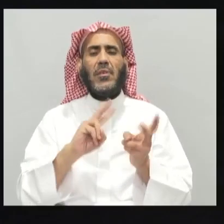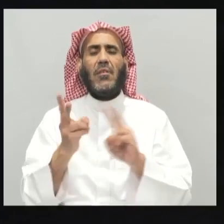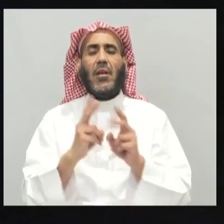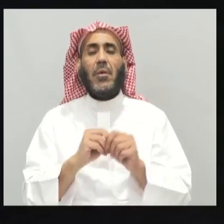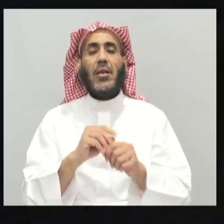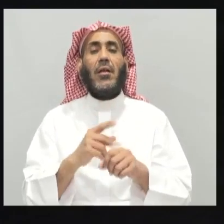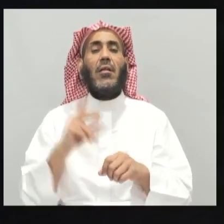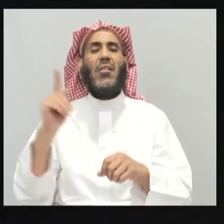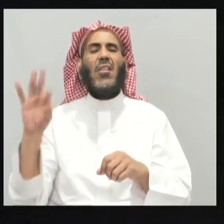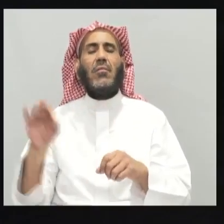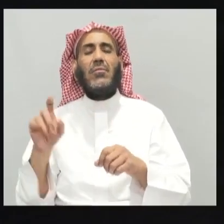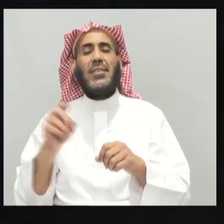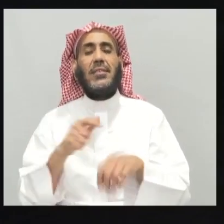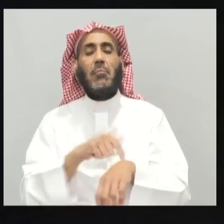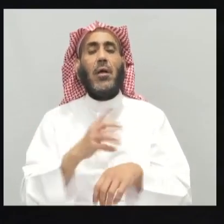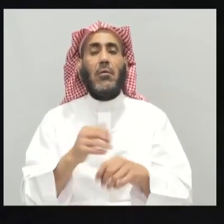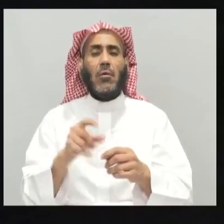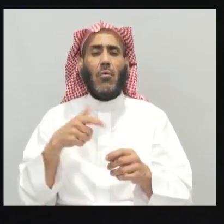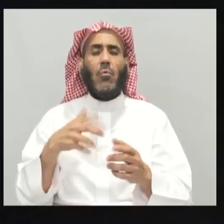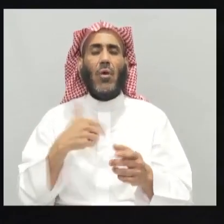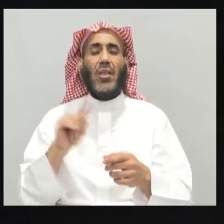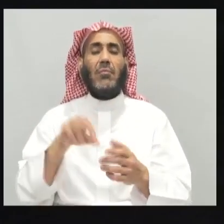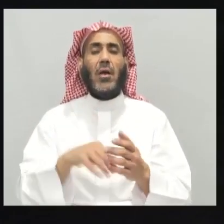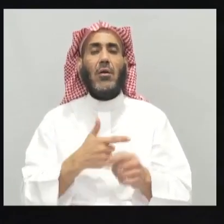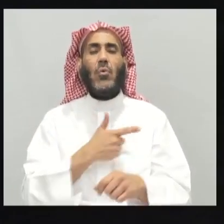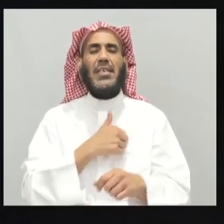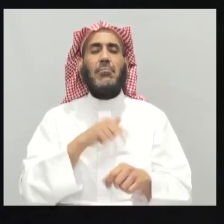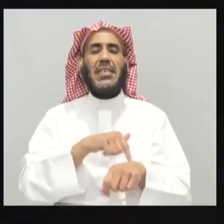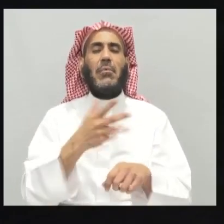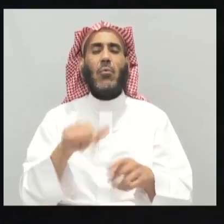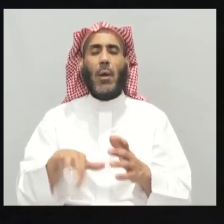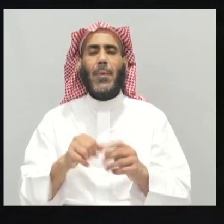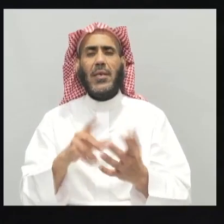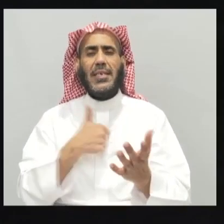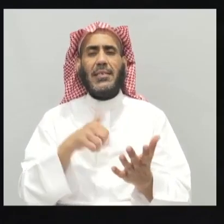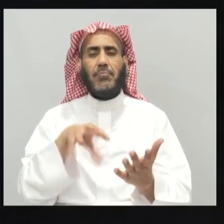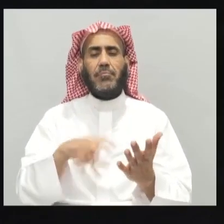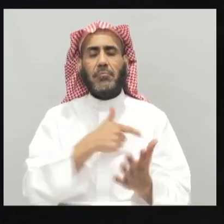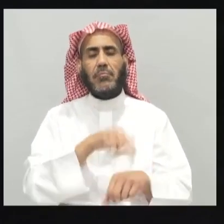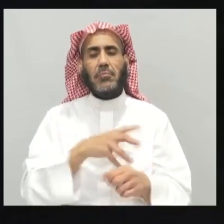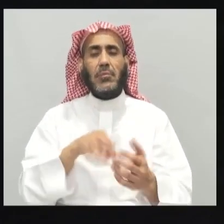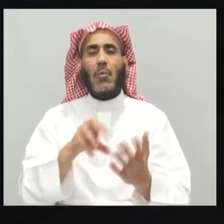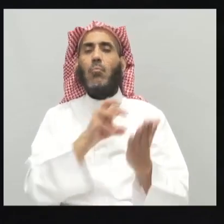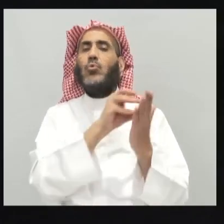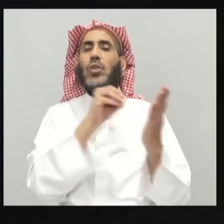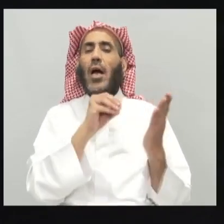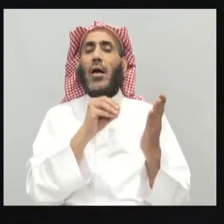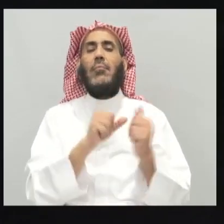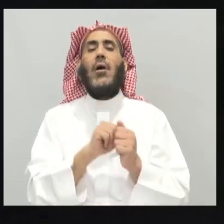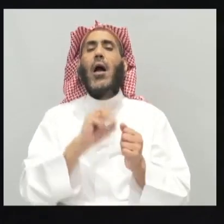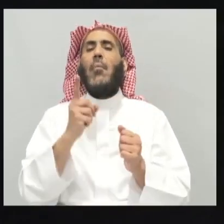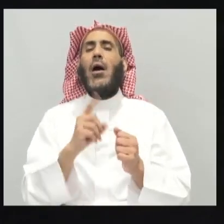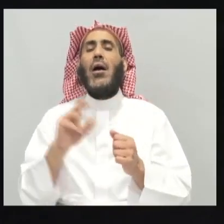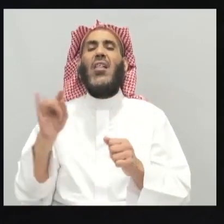ظرف الزمان والمكان وبين اسم الزمان والمكان أن اسم الزمان والمكان مشتق وليس جامد.